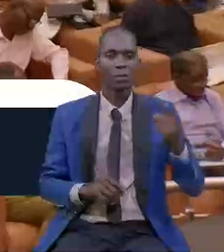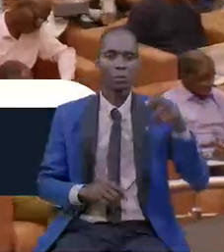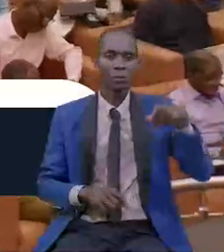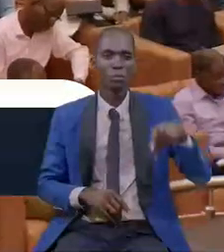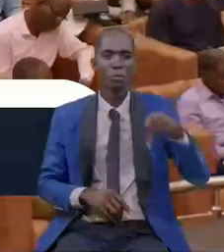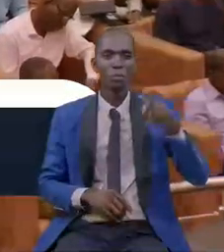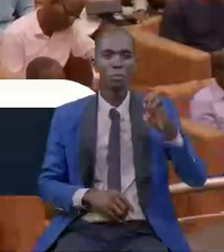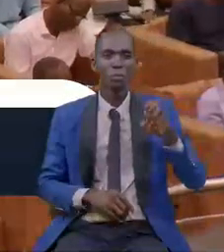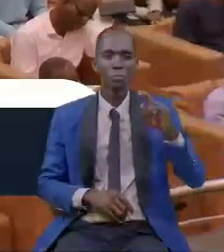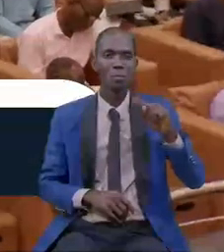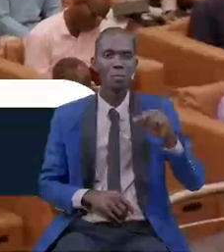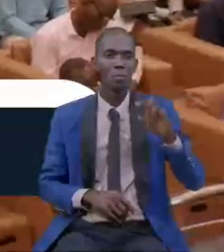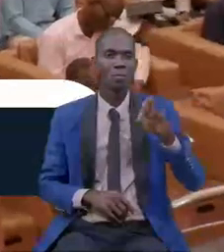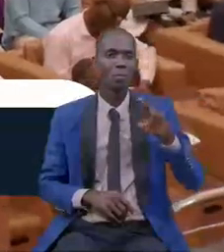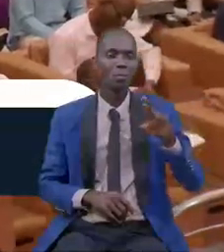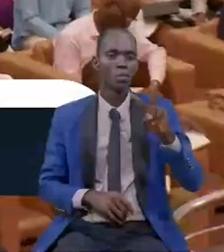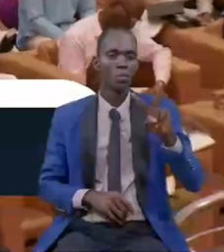pierre chapitre